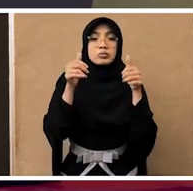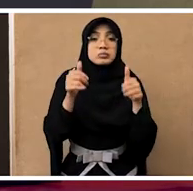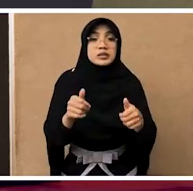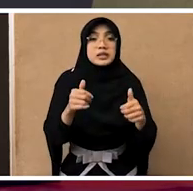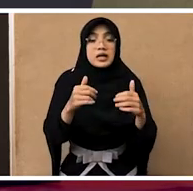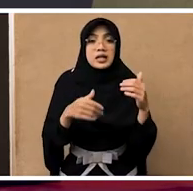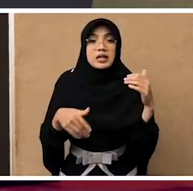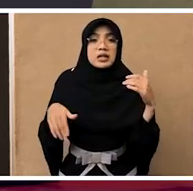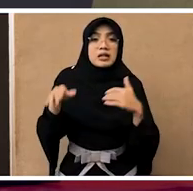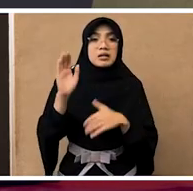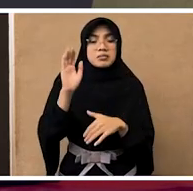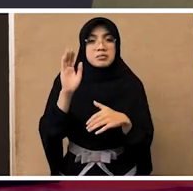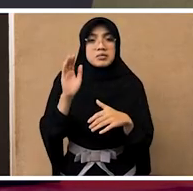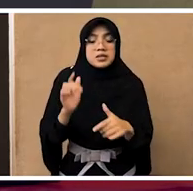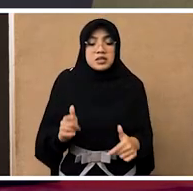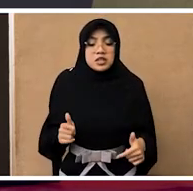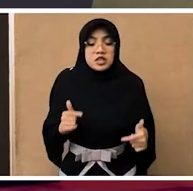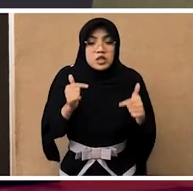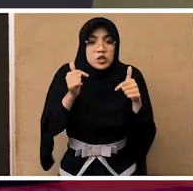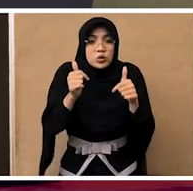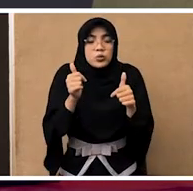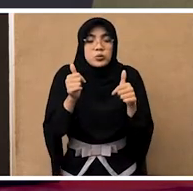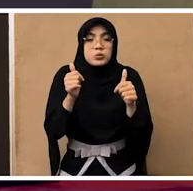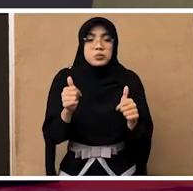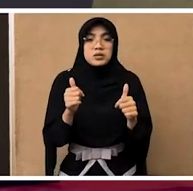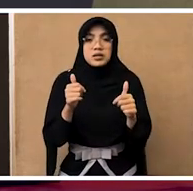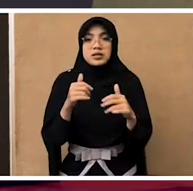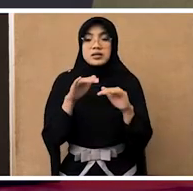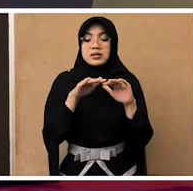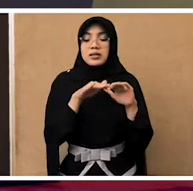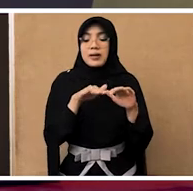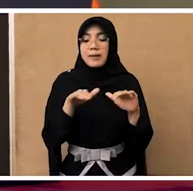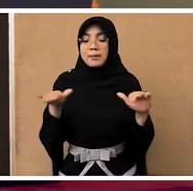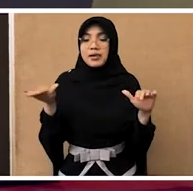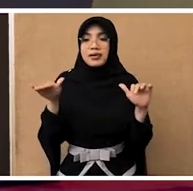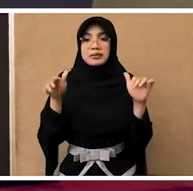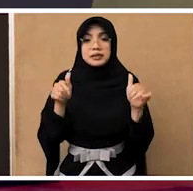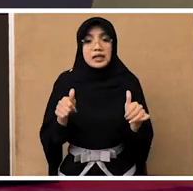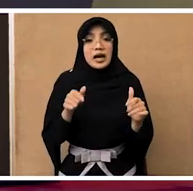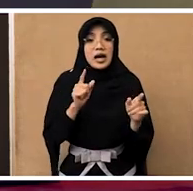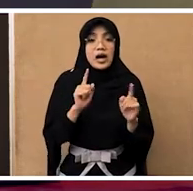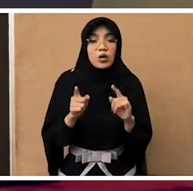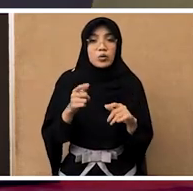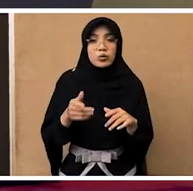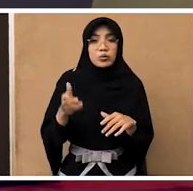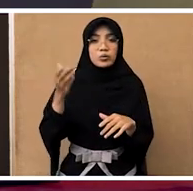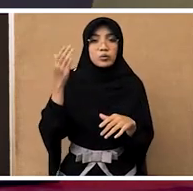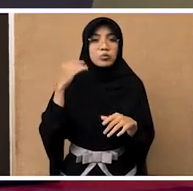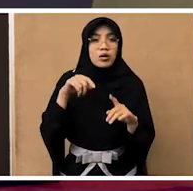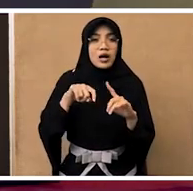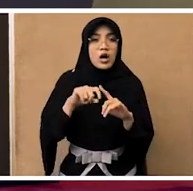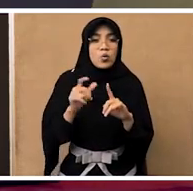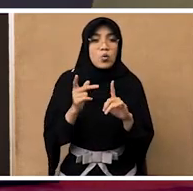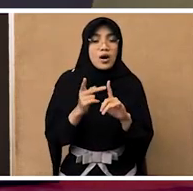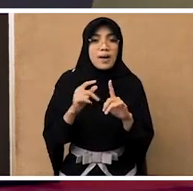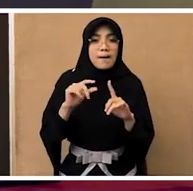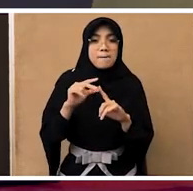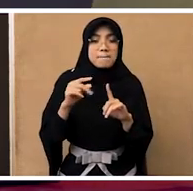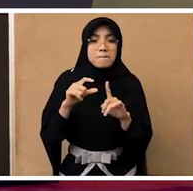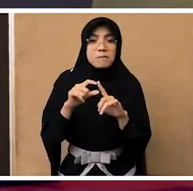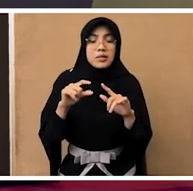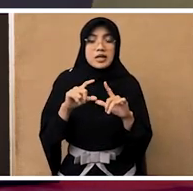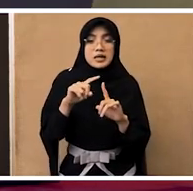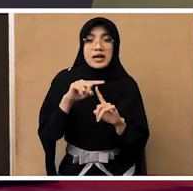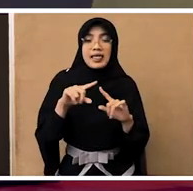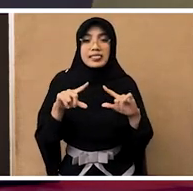lebih hidup lebih apa bisa stabil gitu ya Jadi kalau zaman kuhp perdata kalau zaman